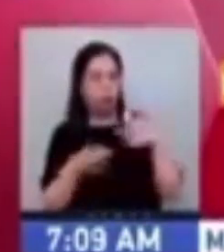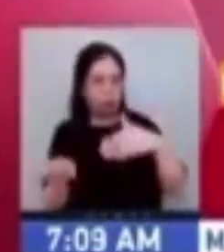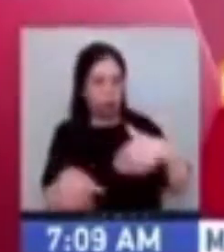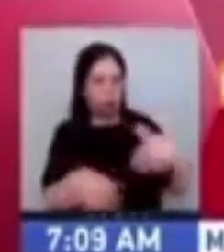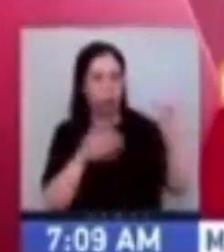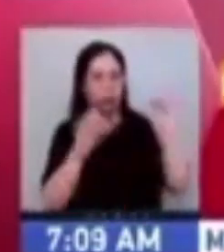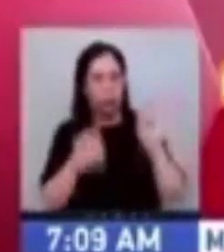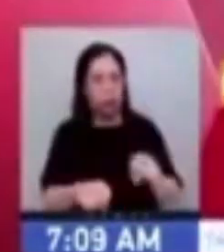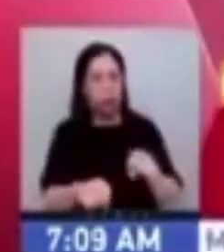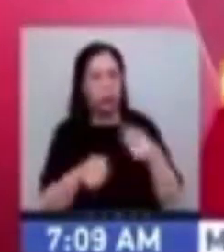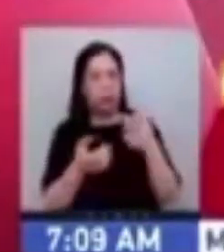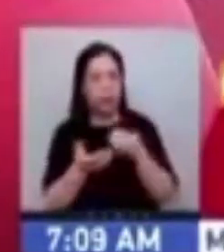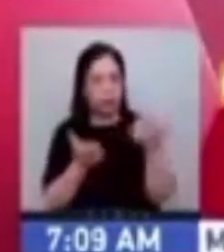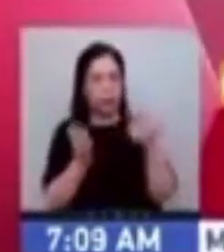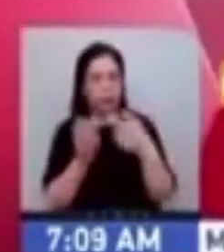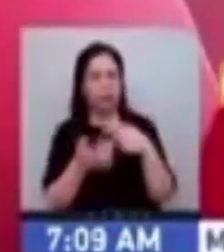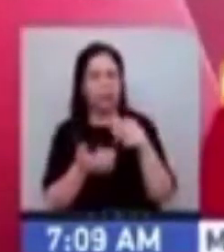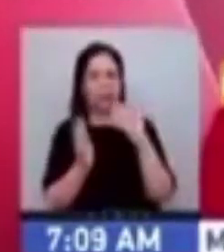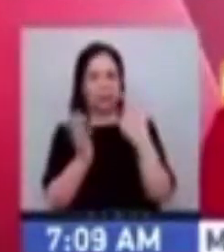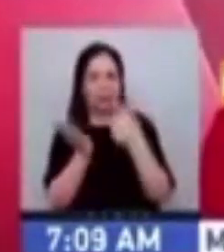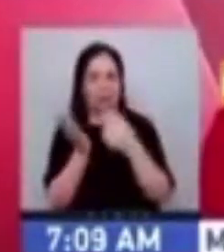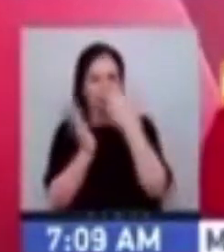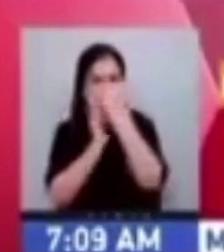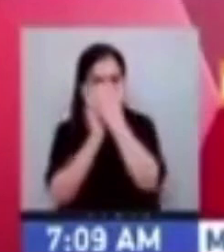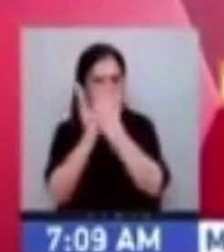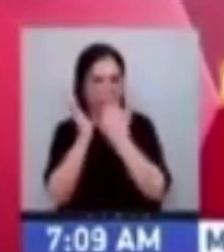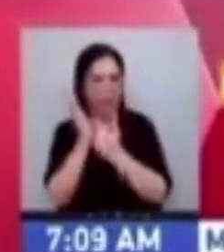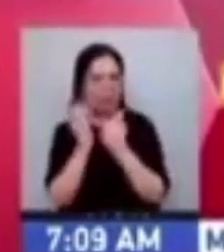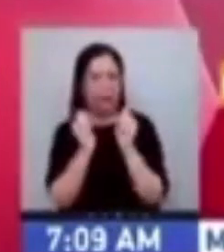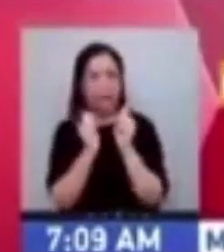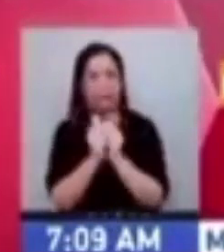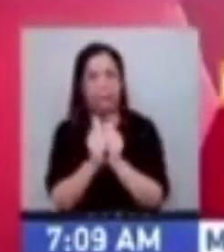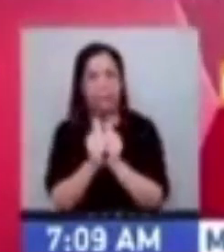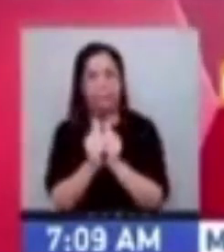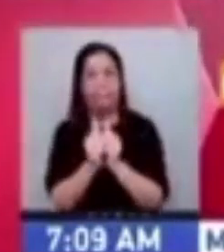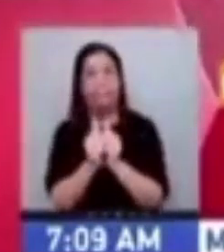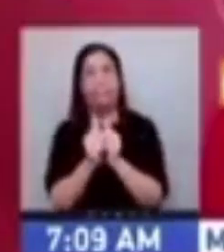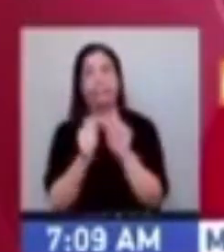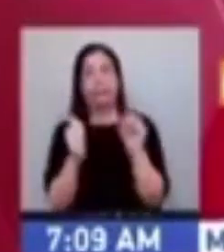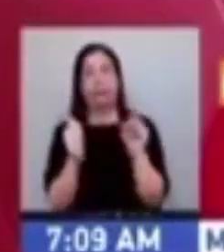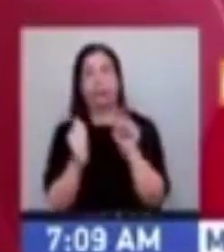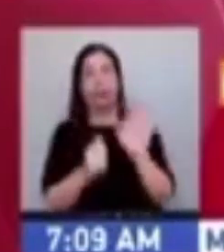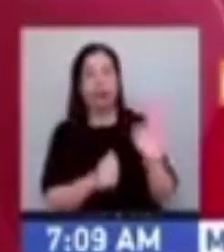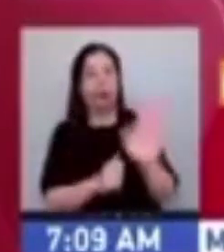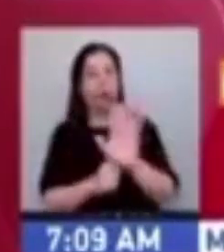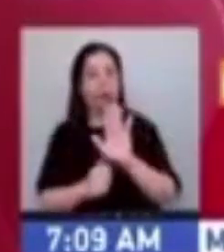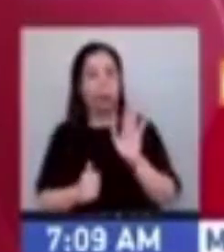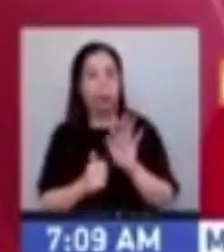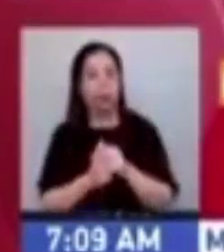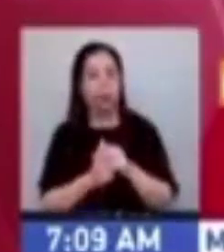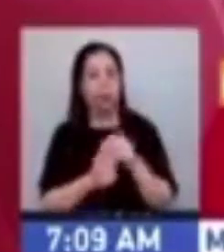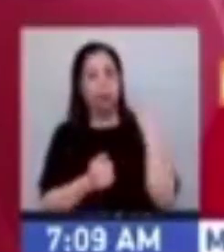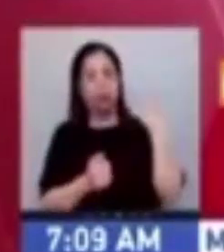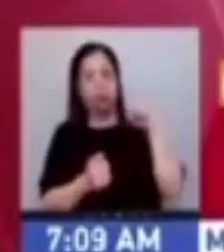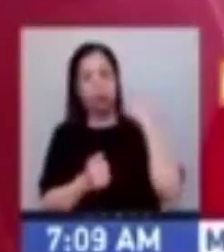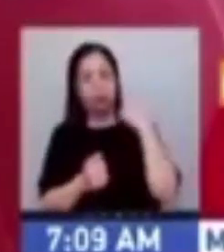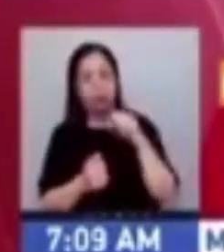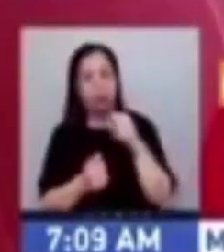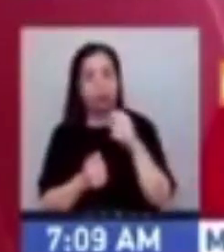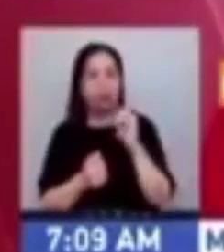madilis o gumraduate. At sa kasama rin po rito, yung inyo pong mga violation o kayo po